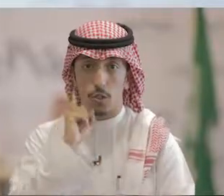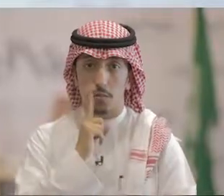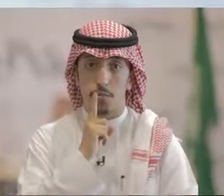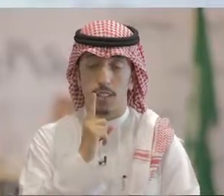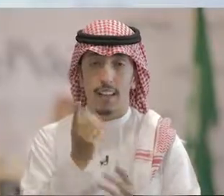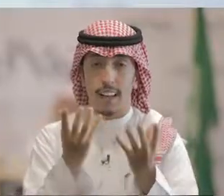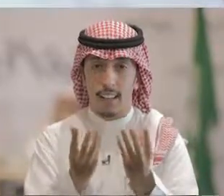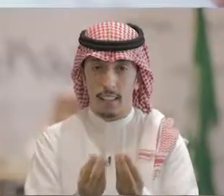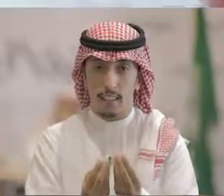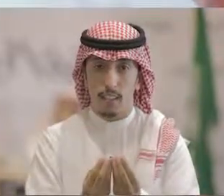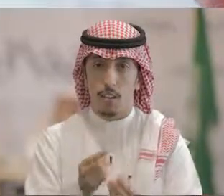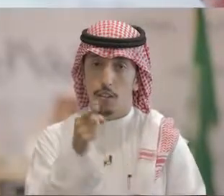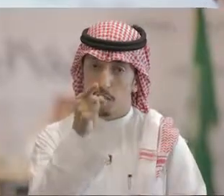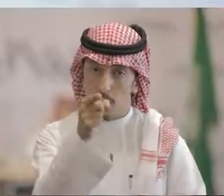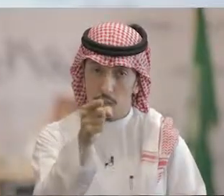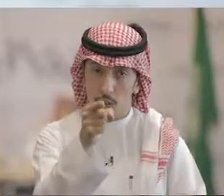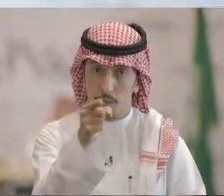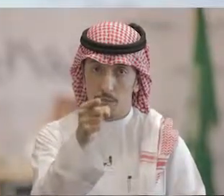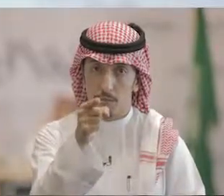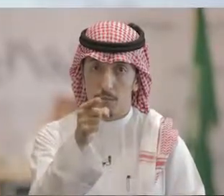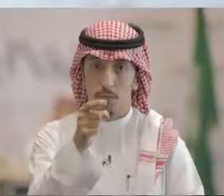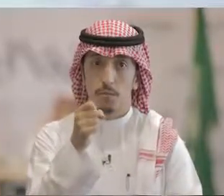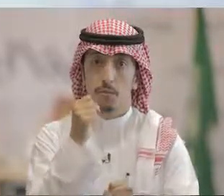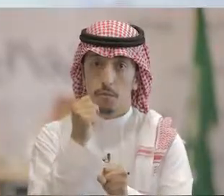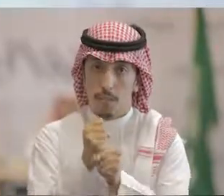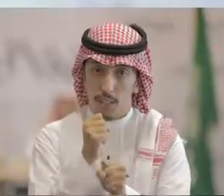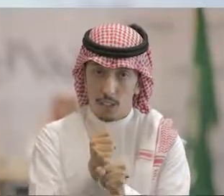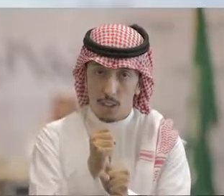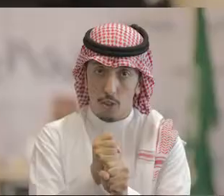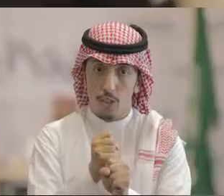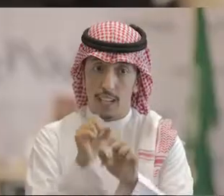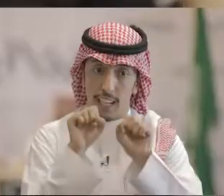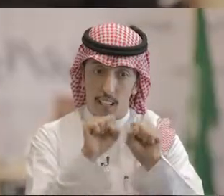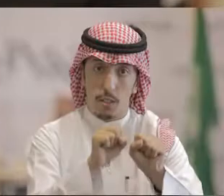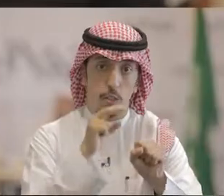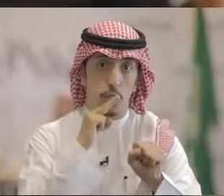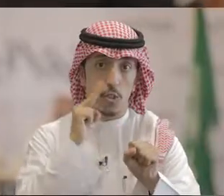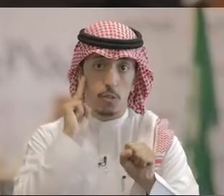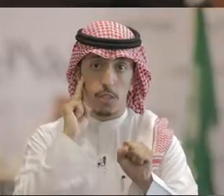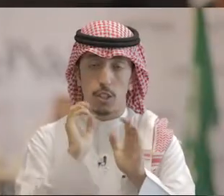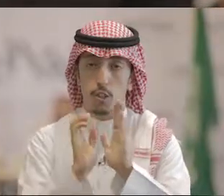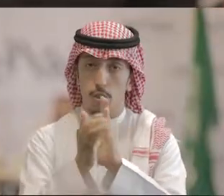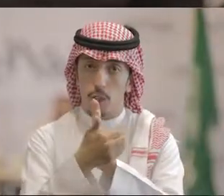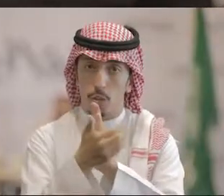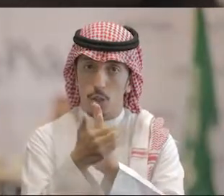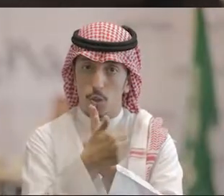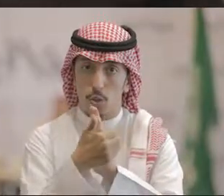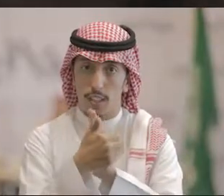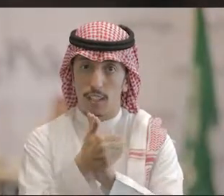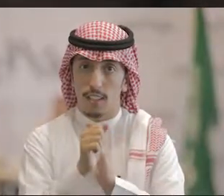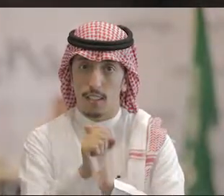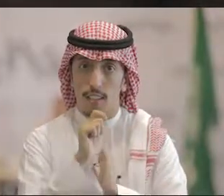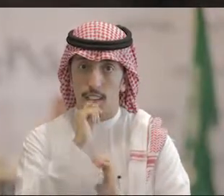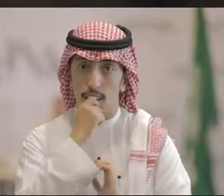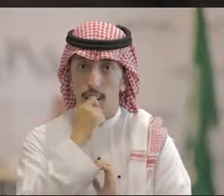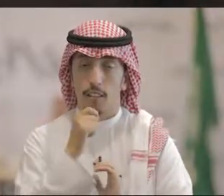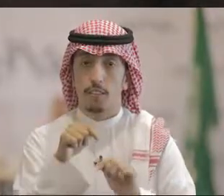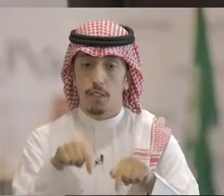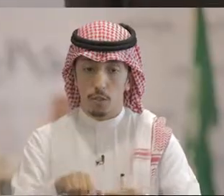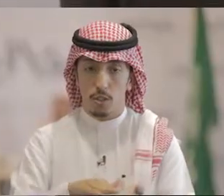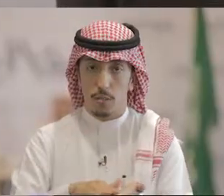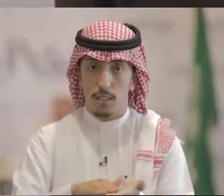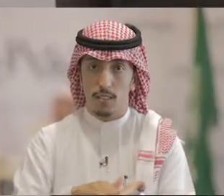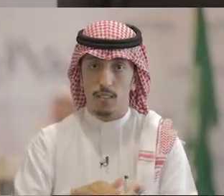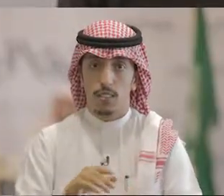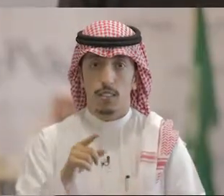الأشخاص الصم قليل، فأنتم أن تستحقون لخدمة الصم عشان يكون لهم خصوصية